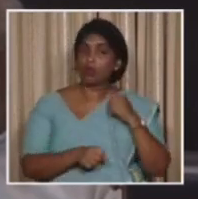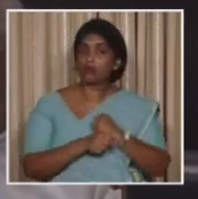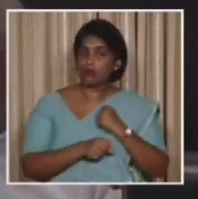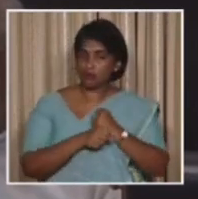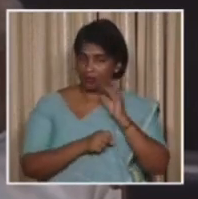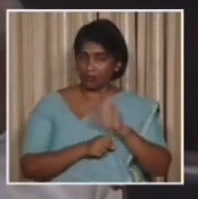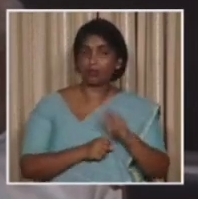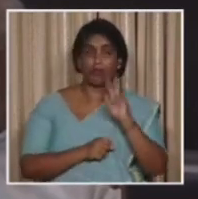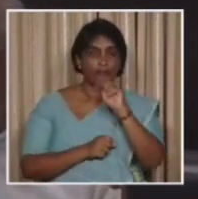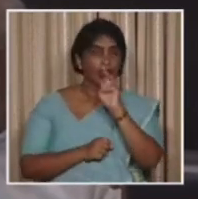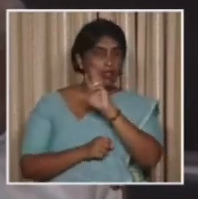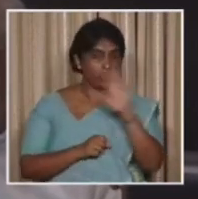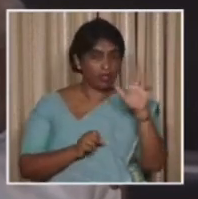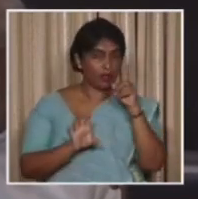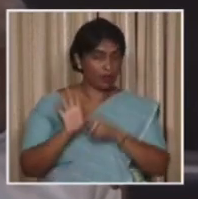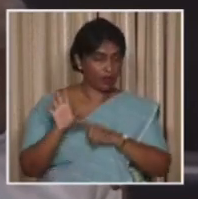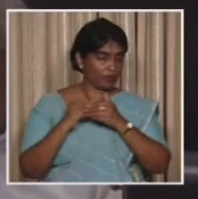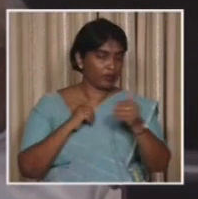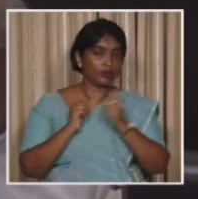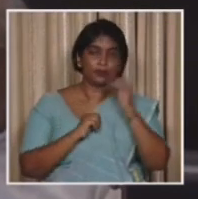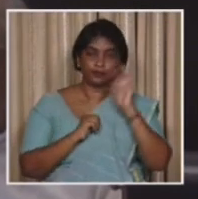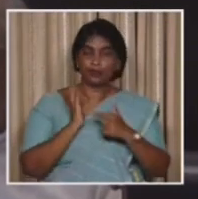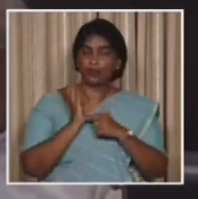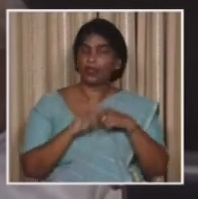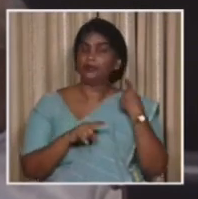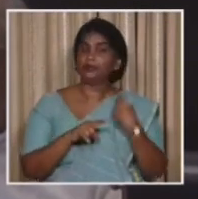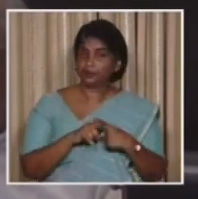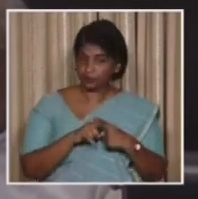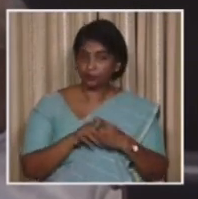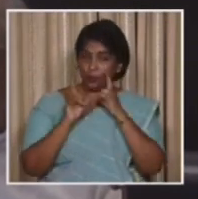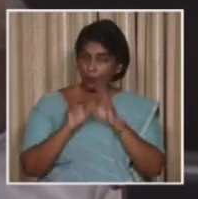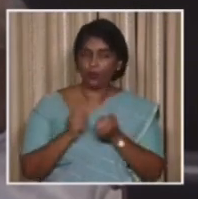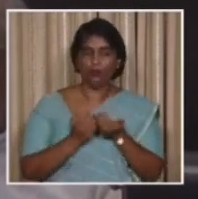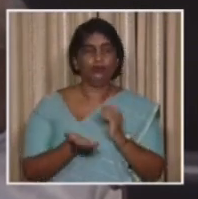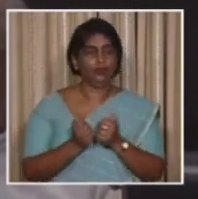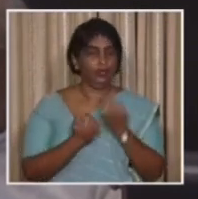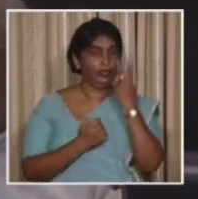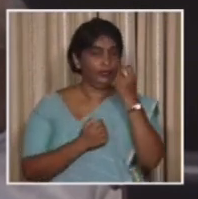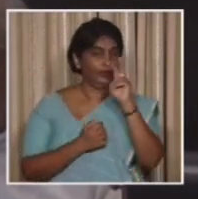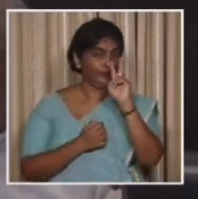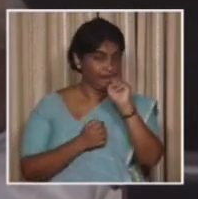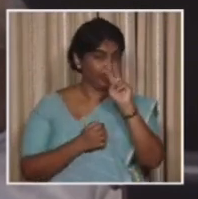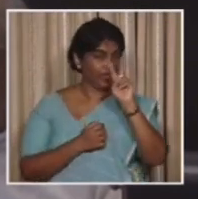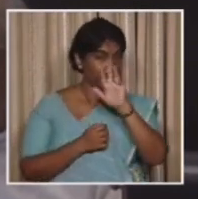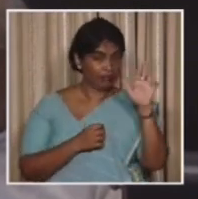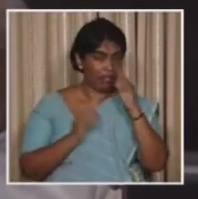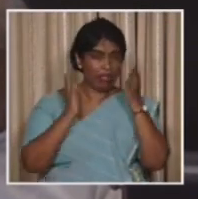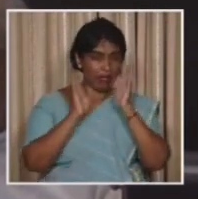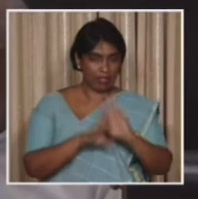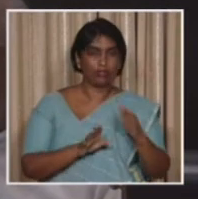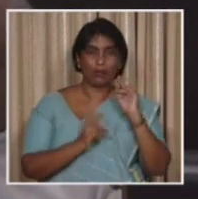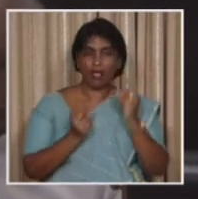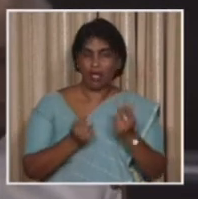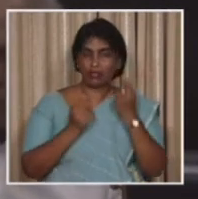සිදු වුණා 2019 කාලයේ ක්‍රියාත්මක කළ බදු ප්‍රතිපත්තිය වෙත යාමට. 2019 අගදී ක්‍රියාත්මක වූ හදිසි